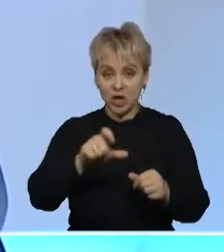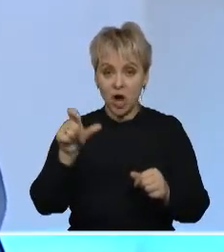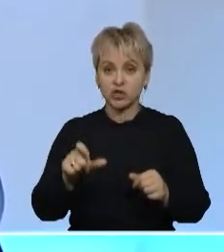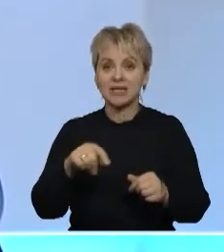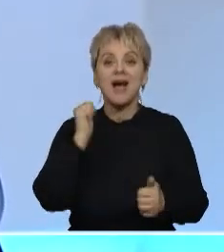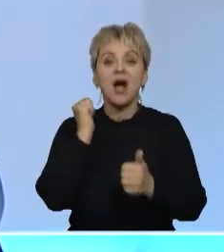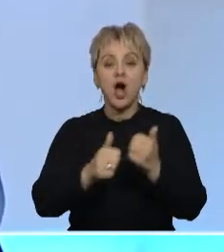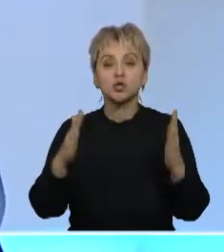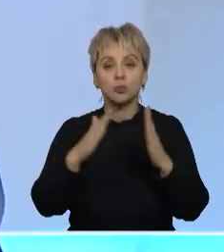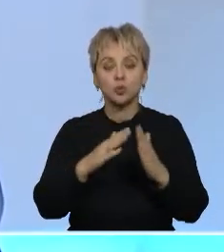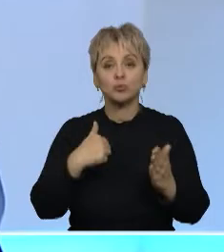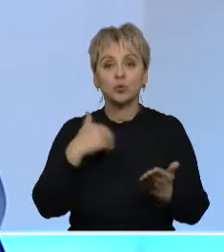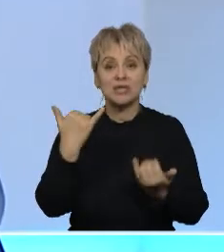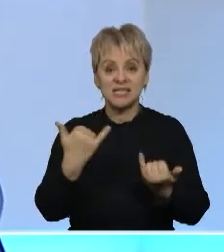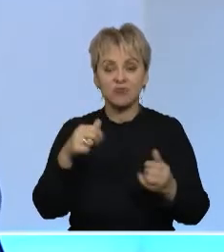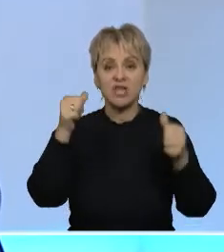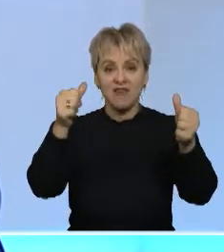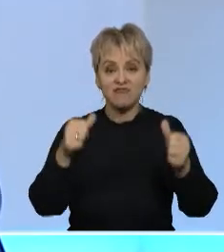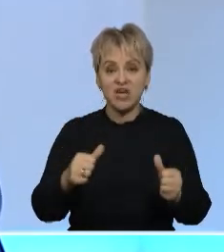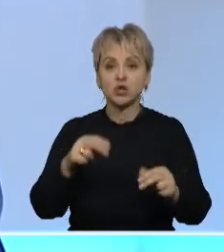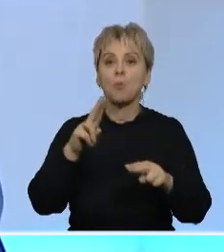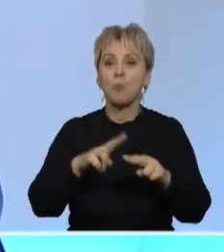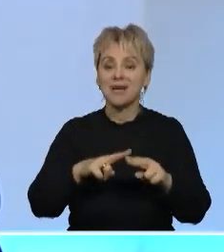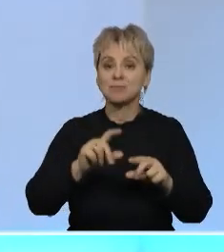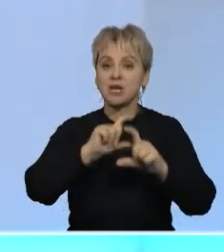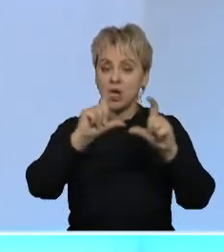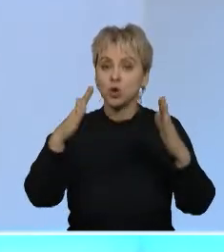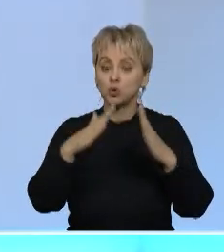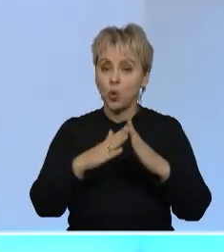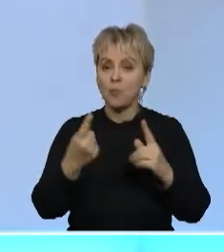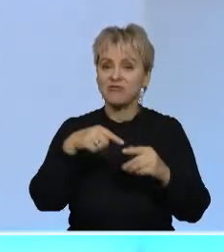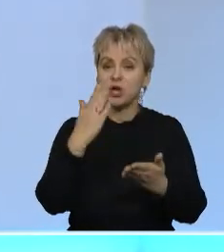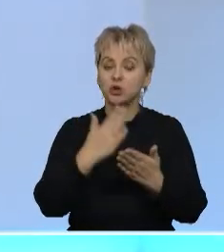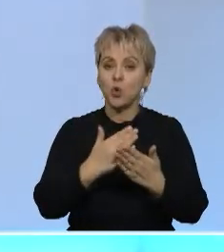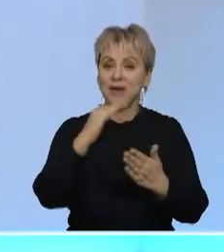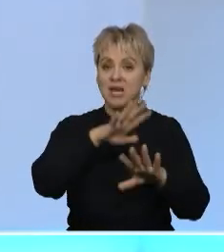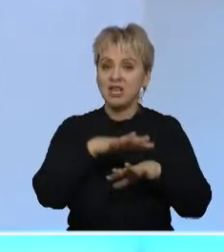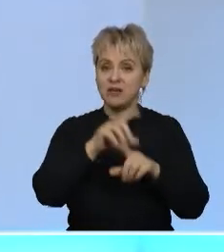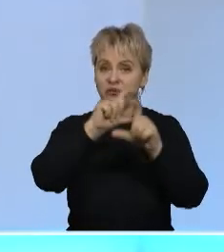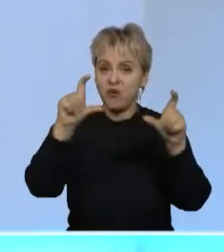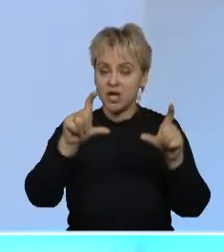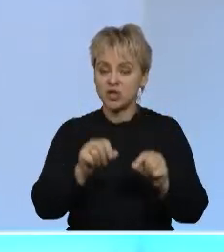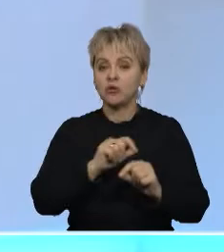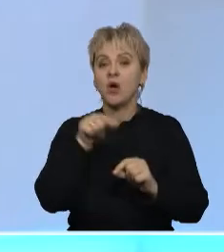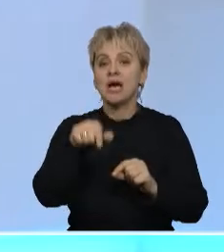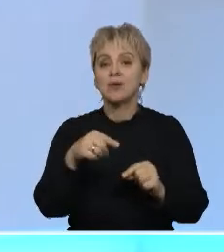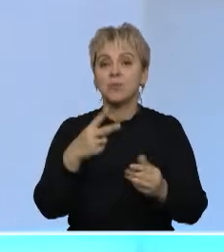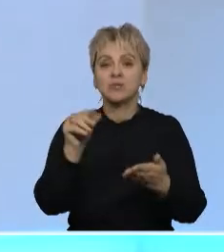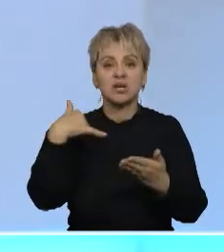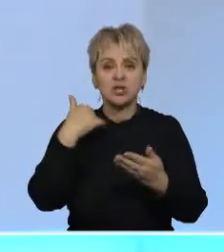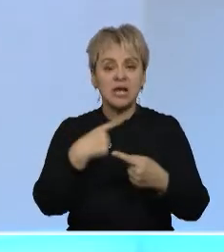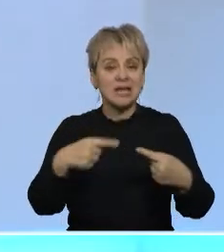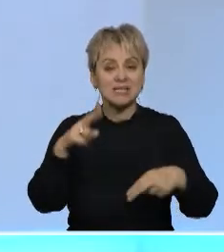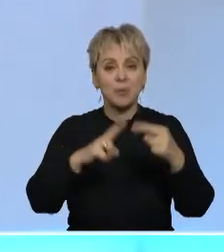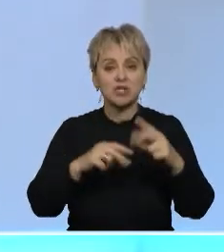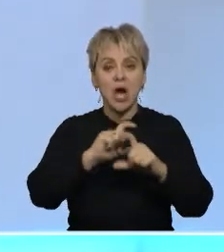На каждом доме у нас сегодня вывешен паспорт объекта, в котором есть реквизиты фонда, реквизиты подрядной